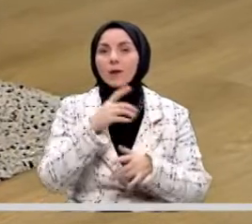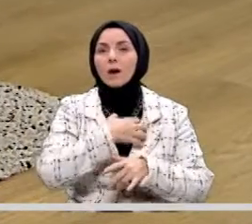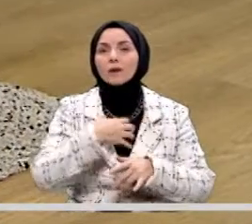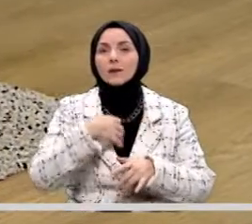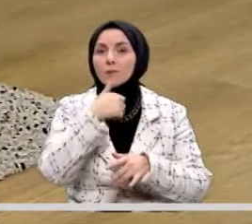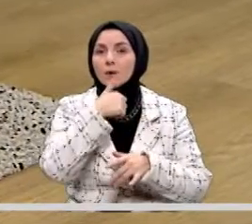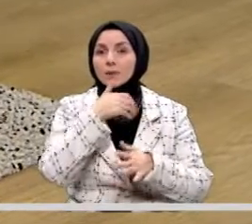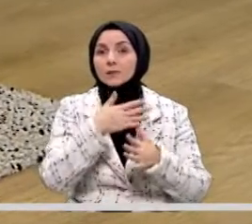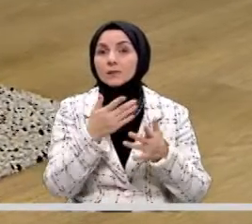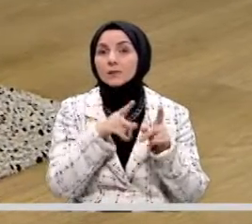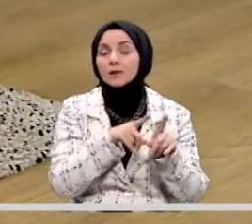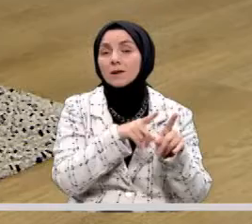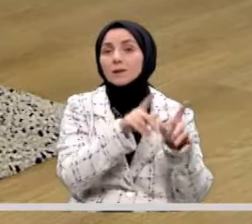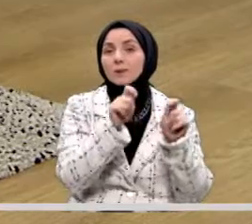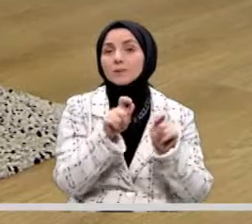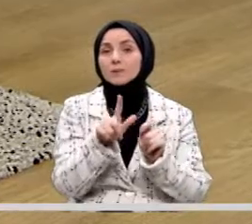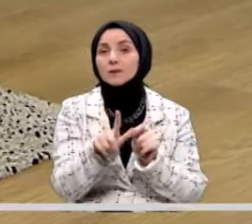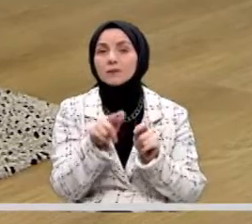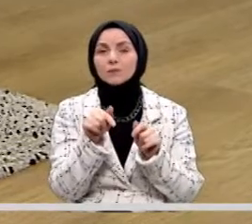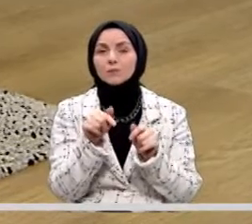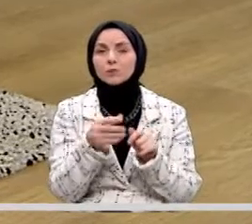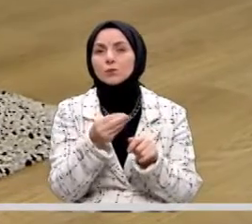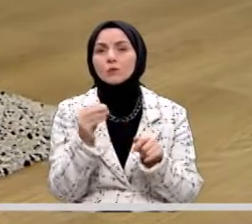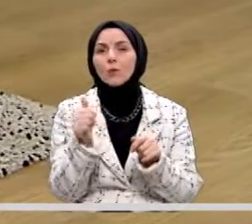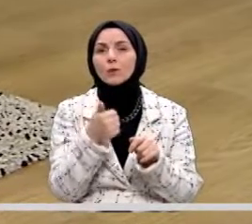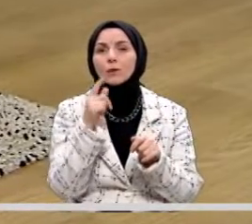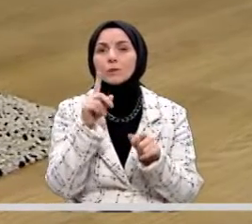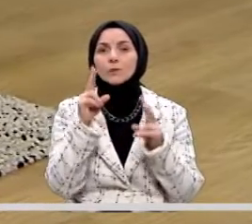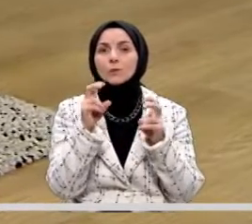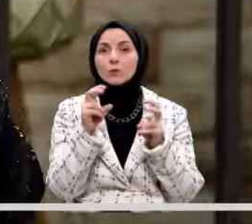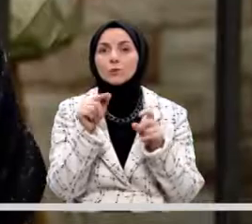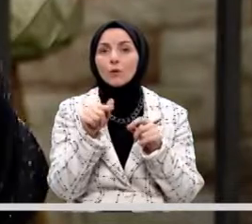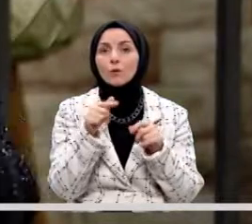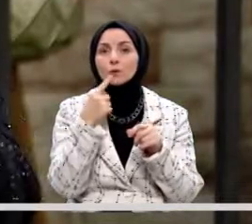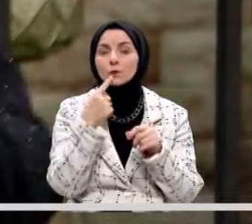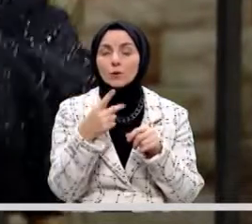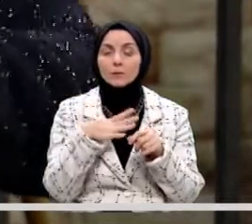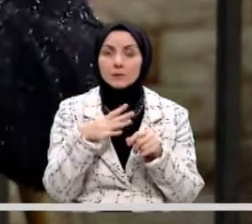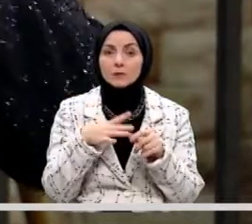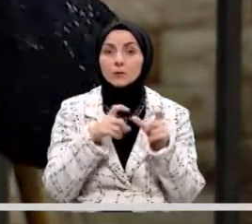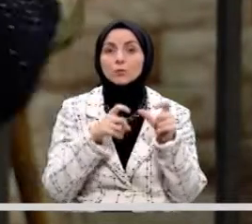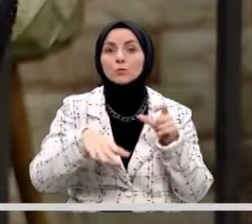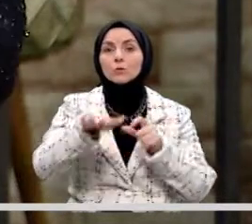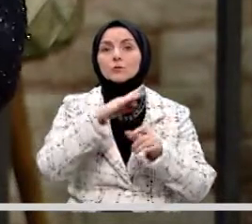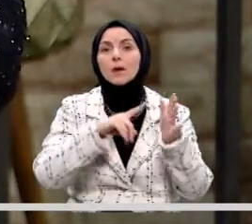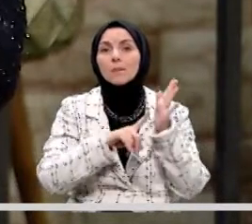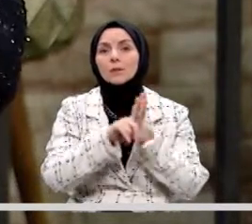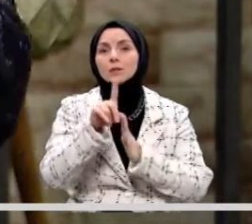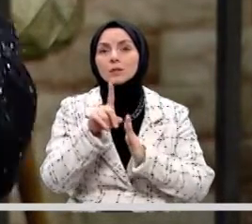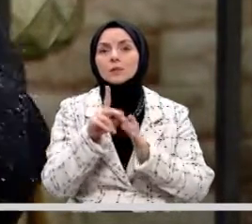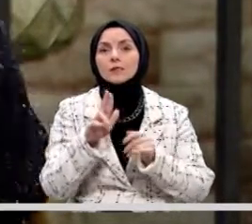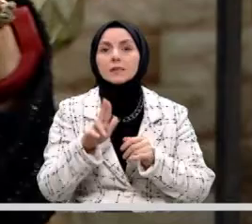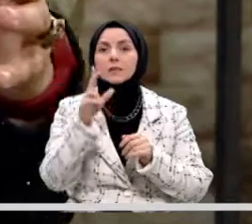değil eğitme noktası çok önemli bir konuyu asıl orada vurguladım sosyal başarı Yediden sonra çıkmaza